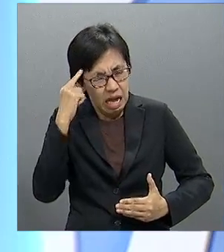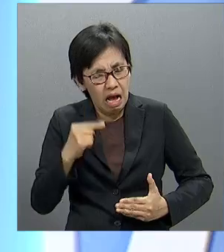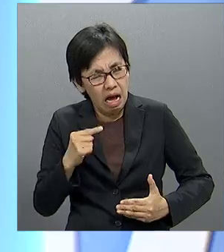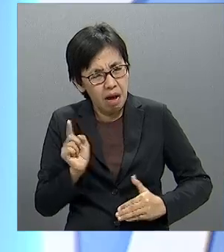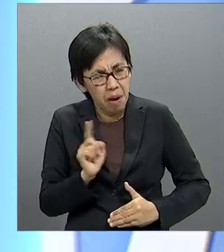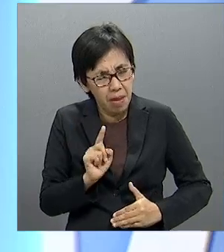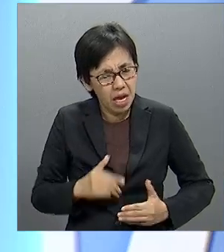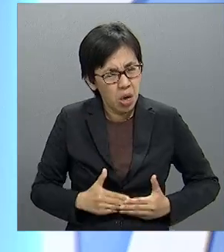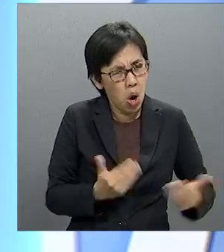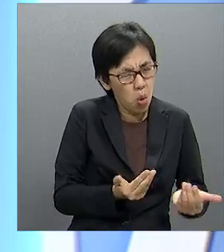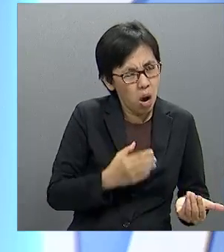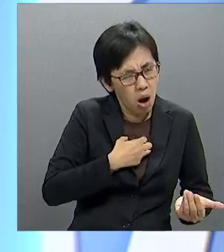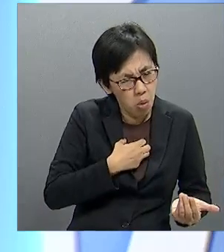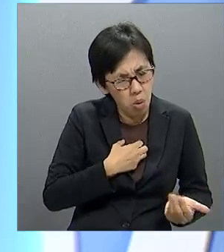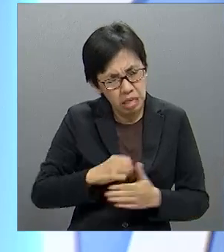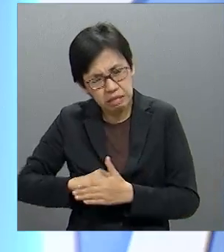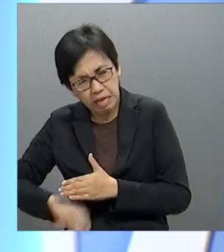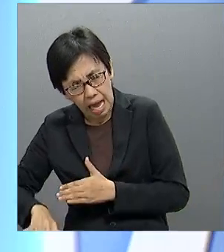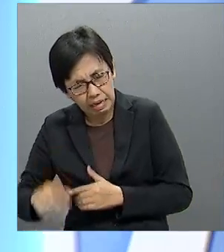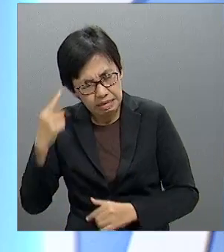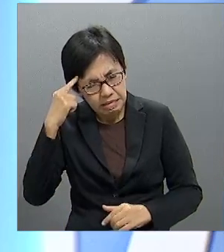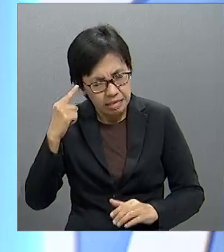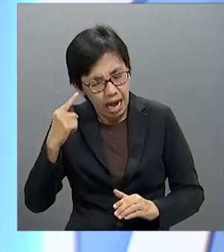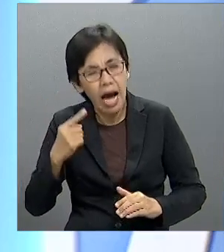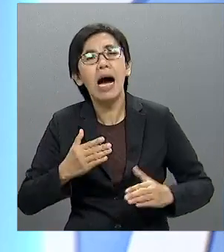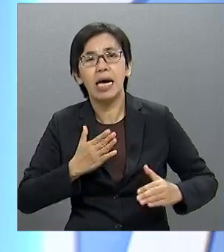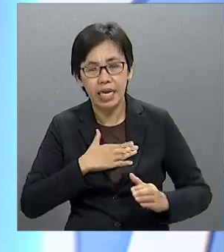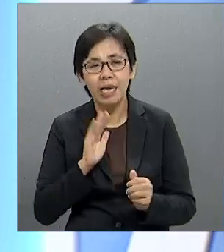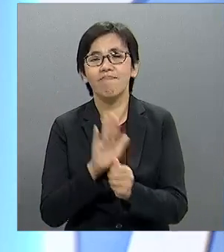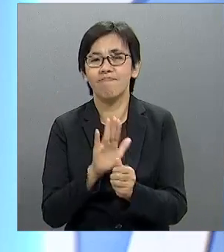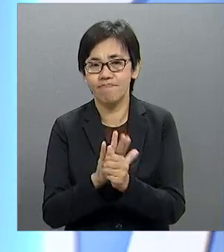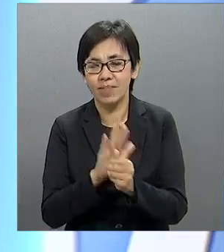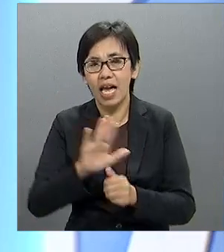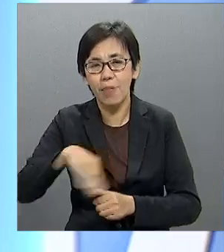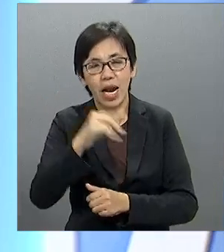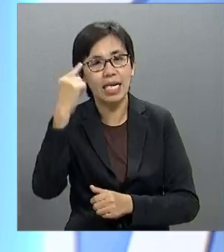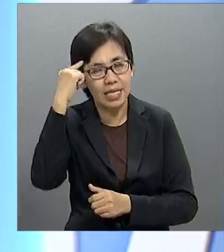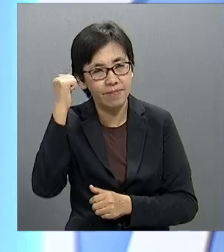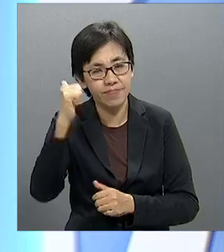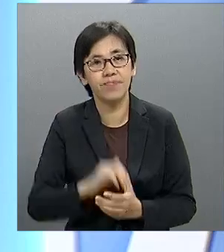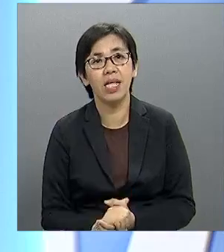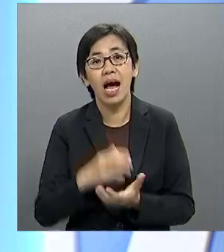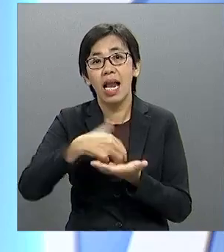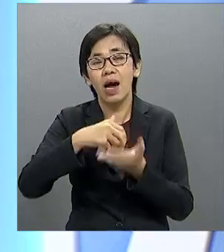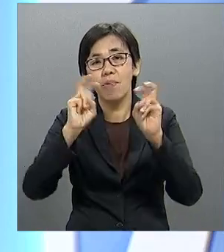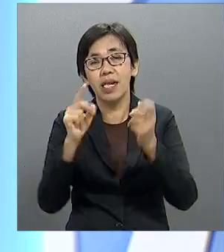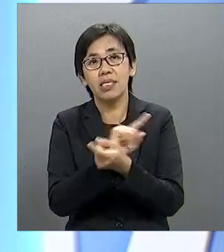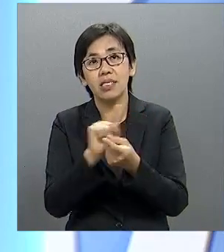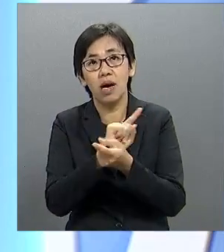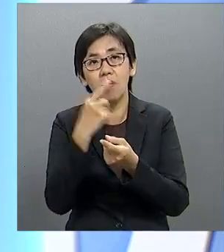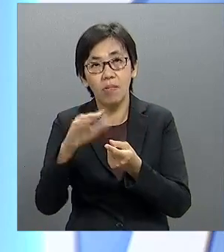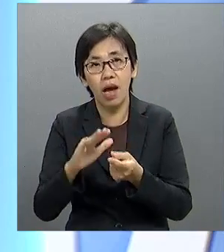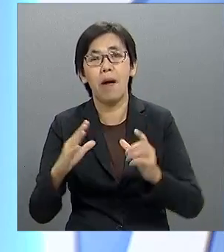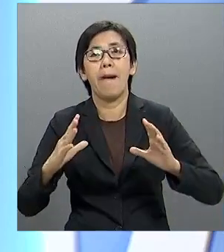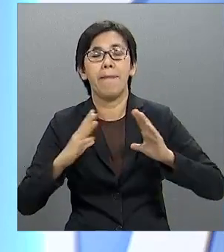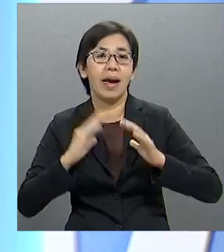ดีที่สุดสำหรับตัวเราเองในวันนี้แล้วก็ในอนาคตด้วยนั่นเองนะคะจากเรื่องราวของประเด็นสังคมวันนี้เราทักกันก่อนนะ